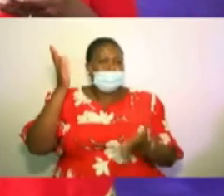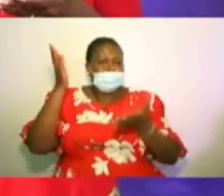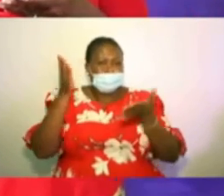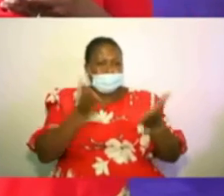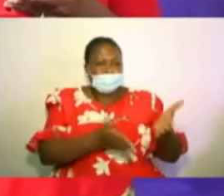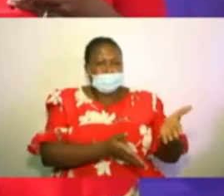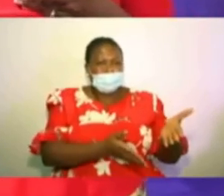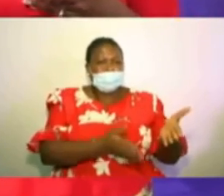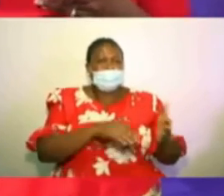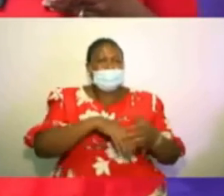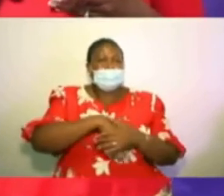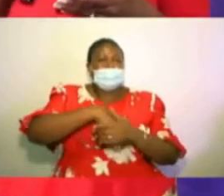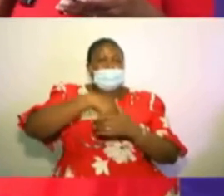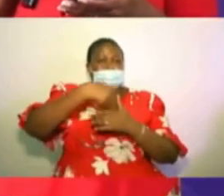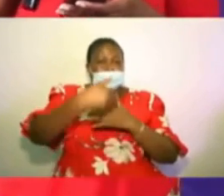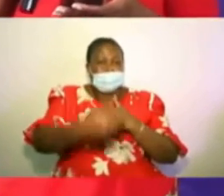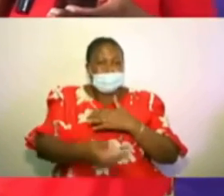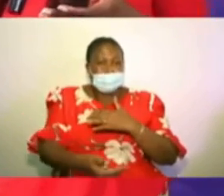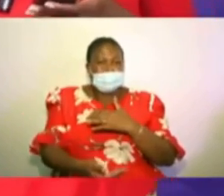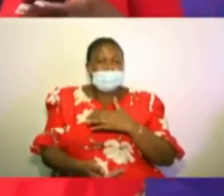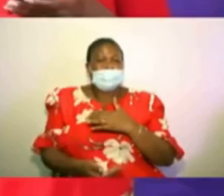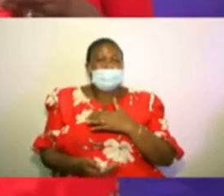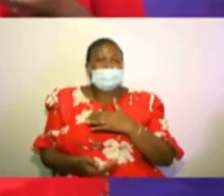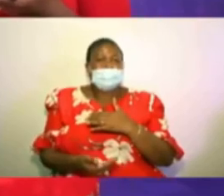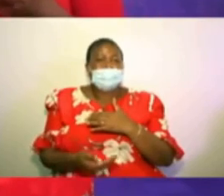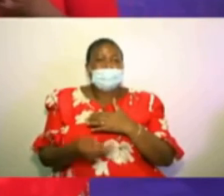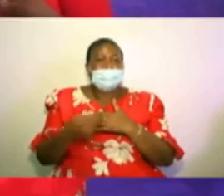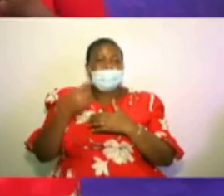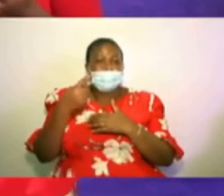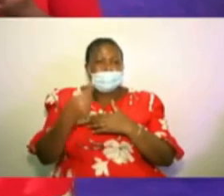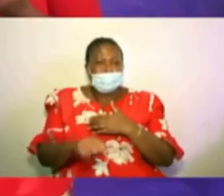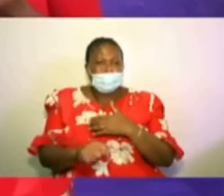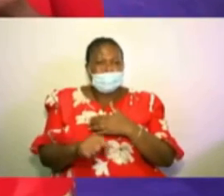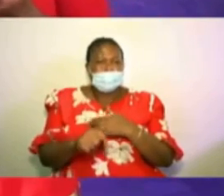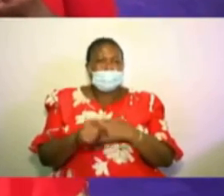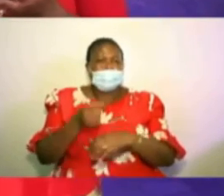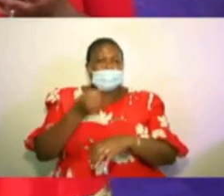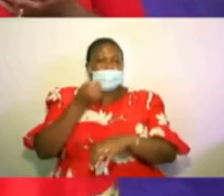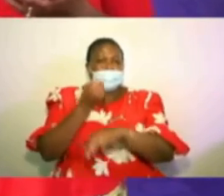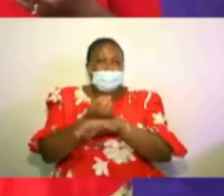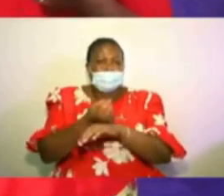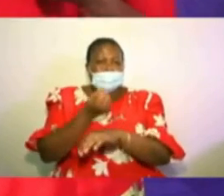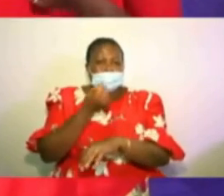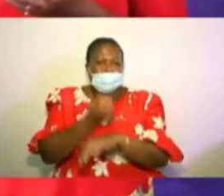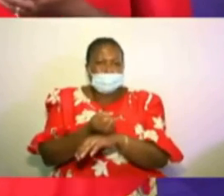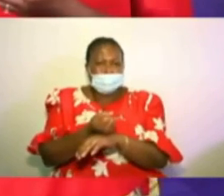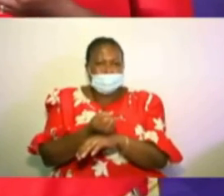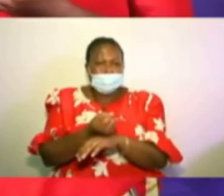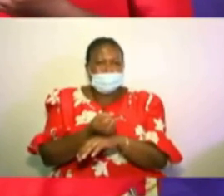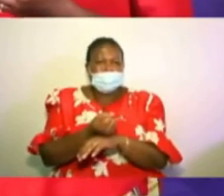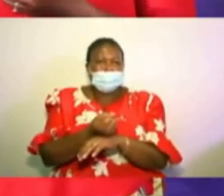grace. Je lis Zacharie chapitre 4, le verset 6 et 7.